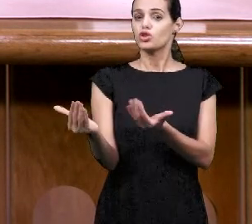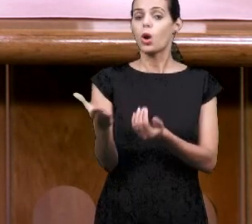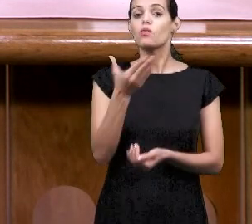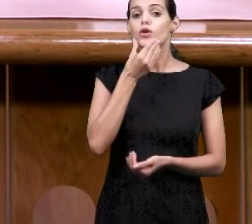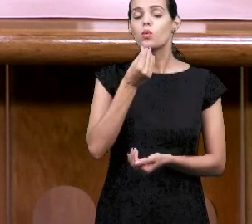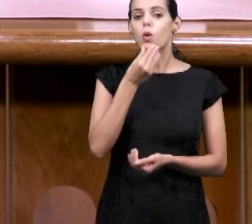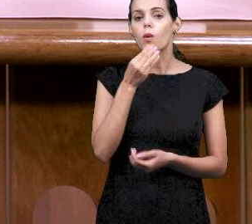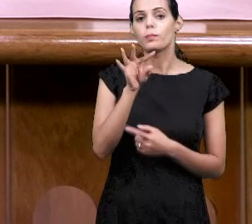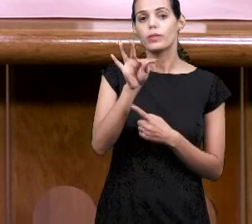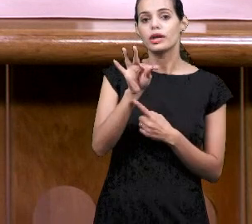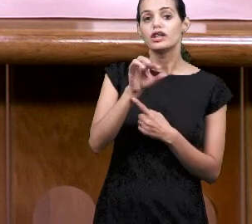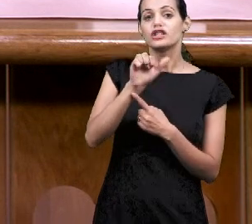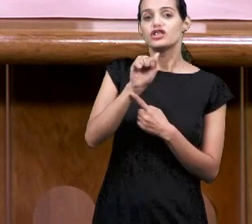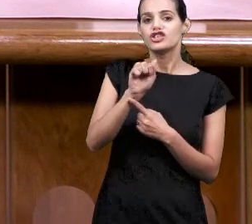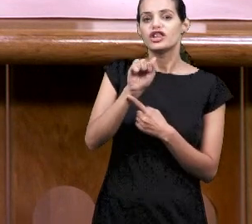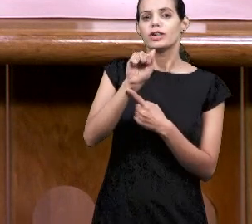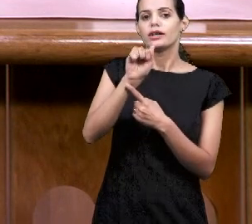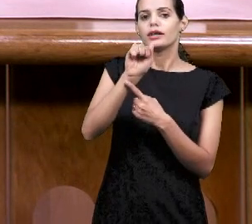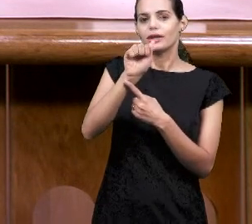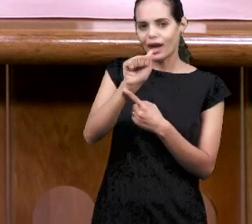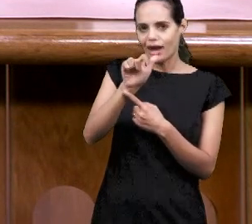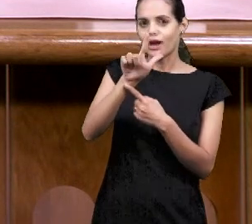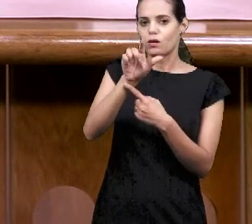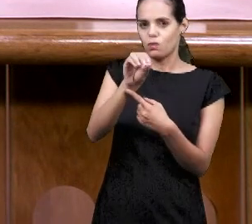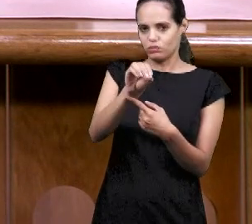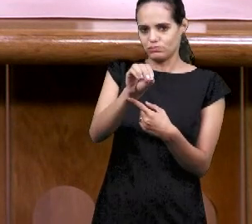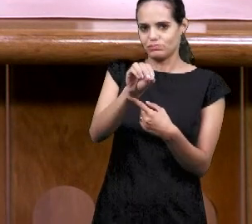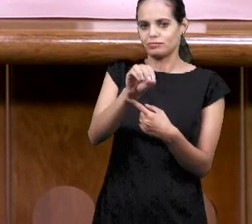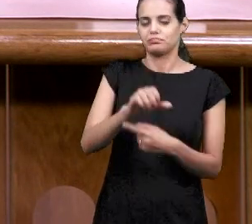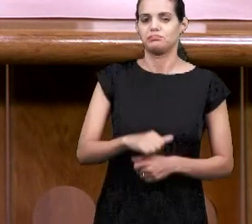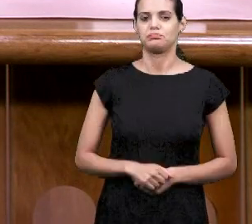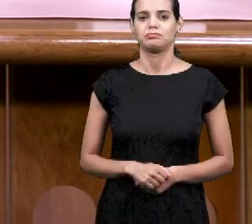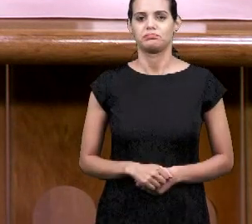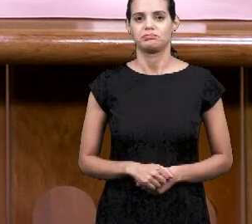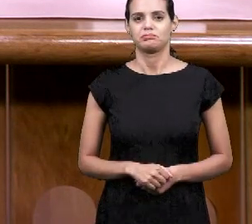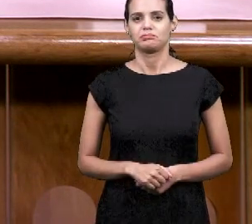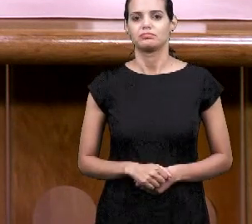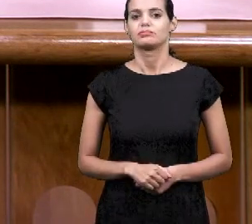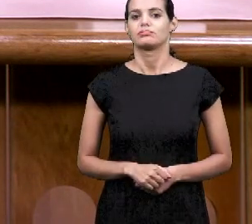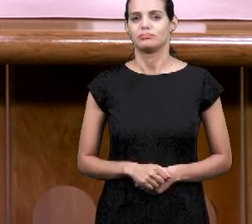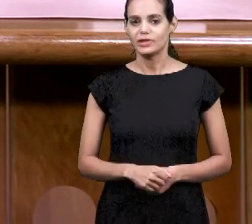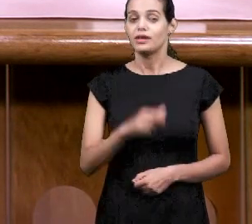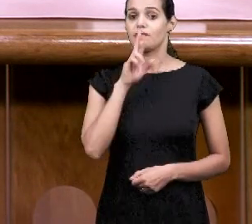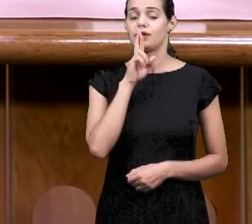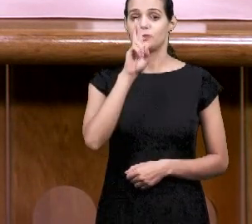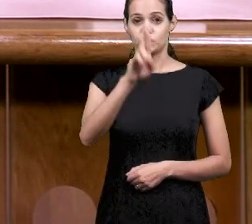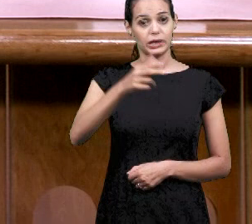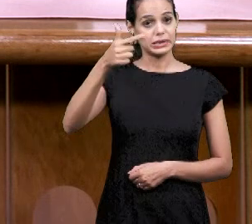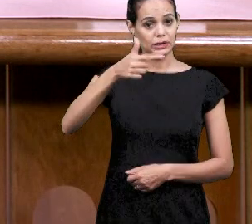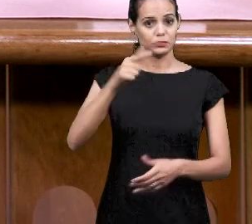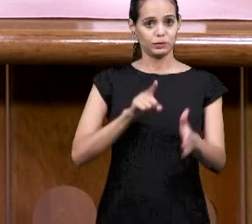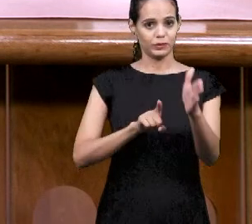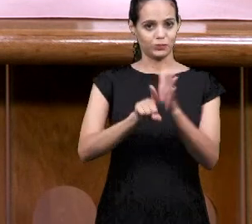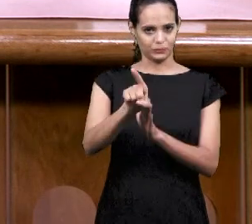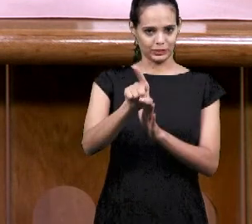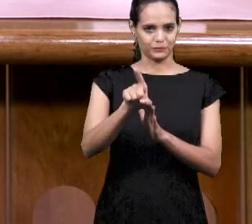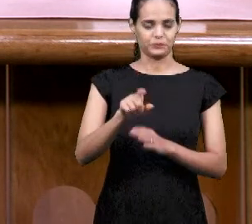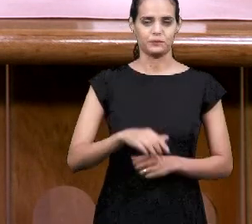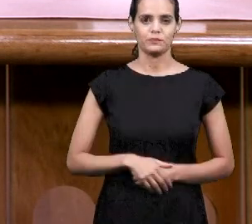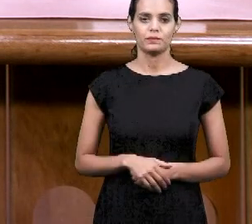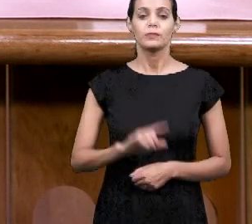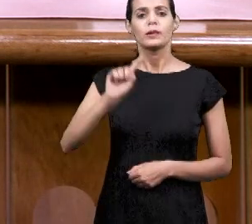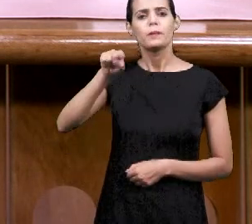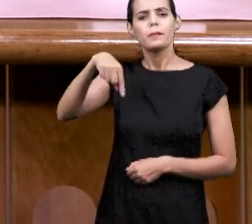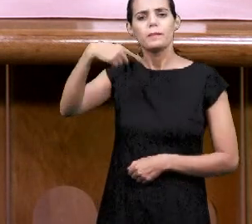voir des contributions. La réponse 1 viendra de notre frère Daniel. Daniel appartient au groupe de jeunes de l'église